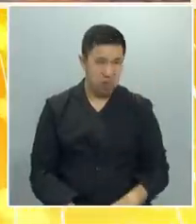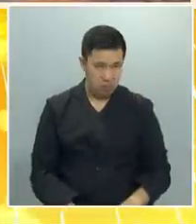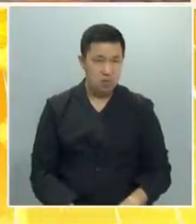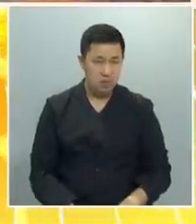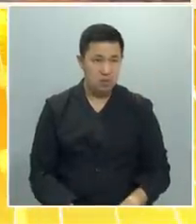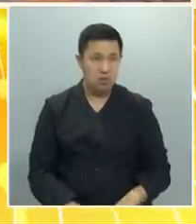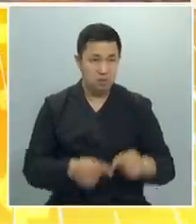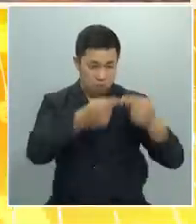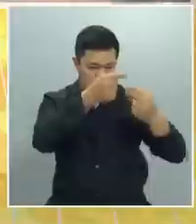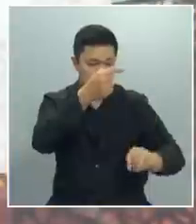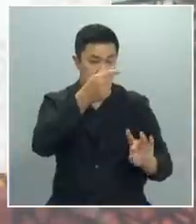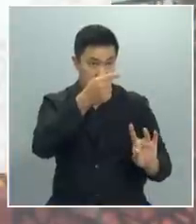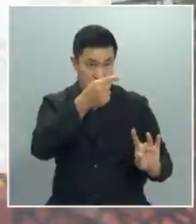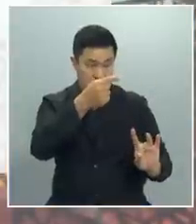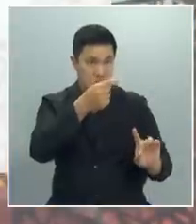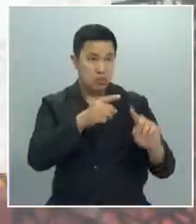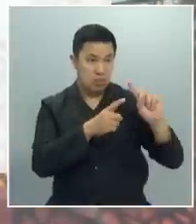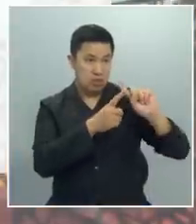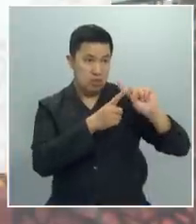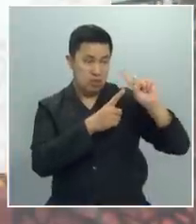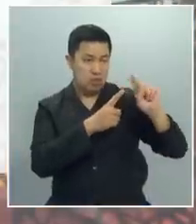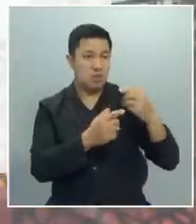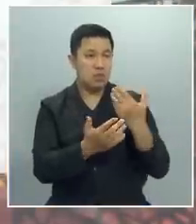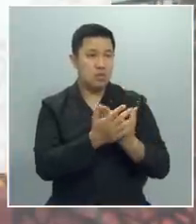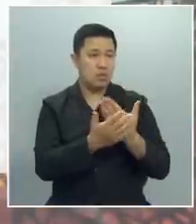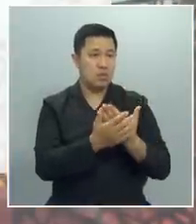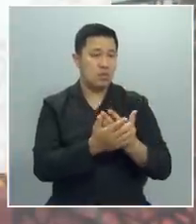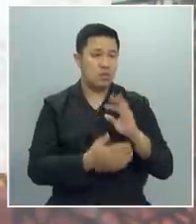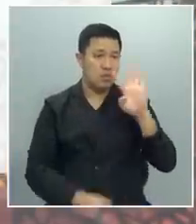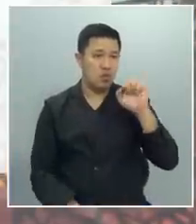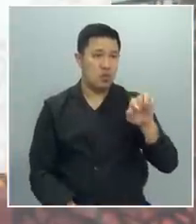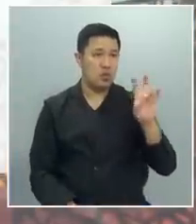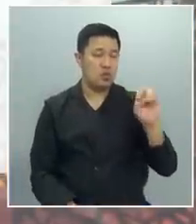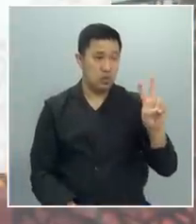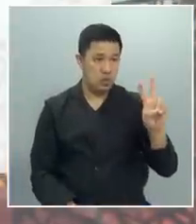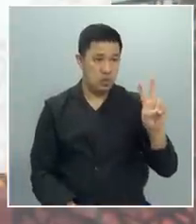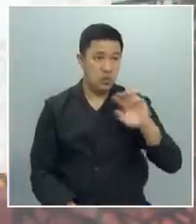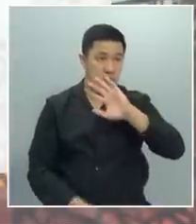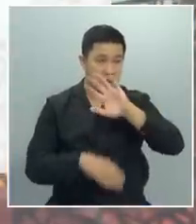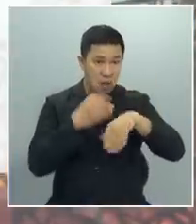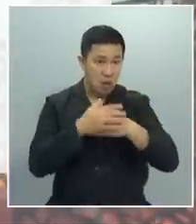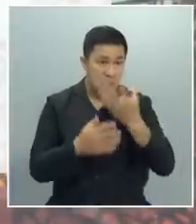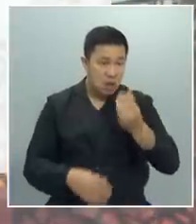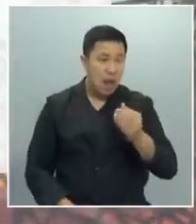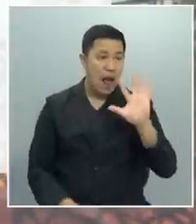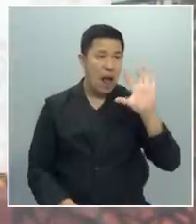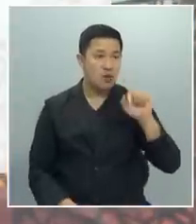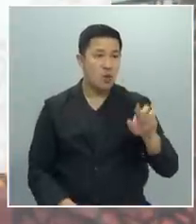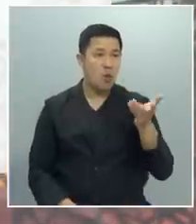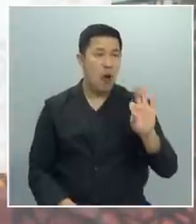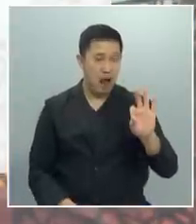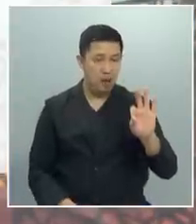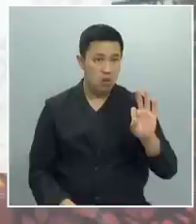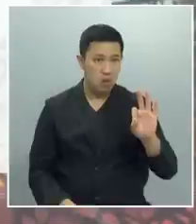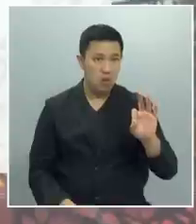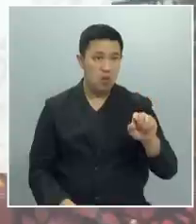8ประเภทเฉพาะประเภทที่ 1 4บาท 72สตางค์ที่เหลือทั้งหมด 5บาท 69สตางค์ต่อหน่วย